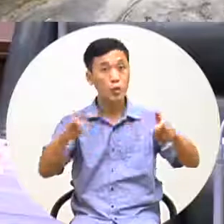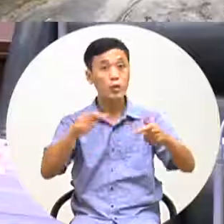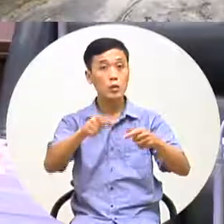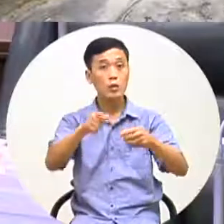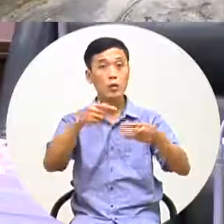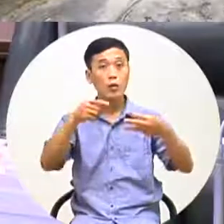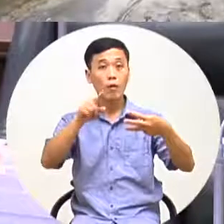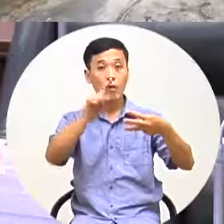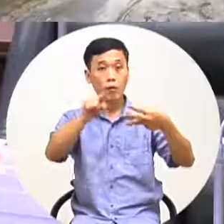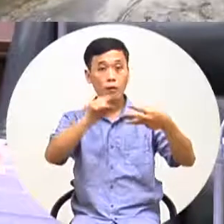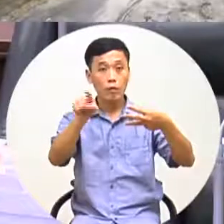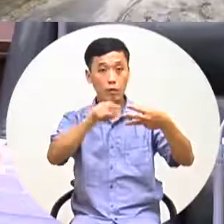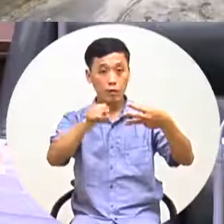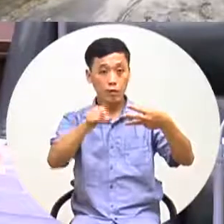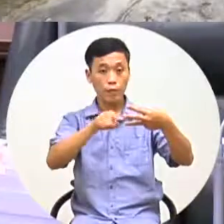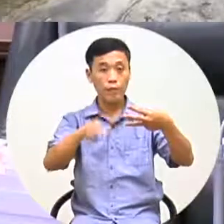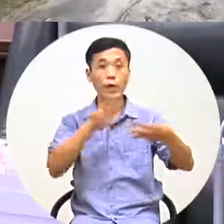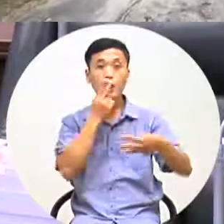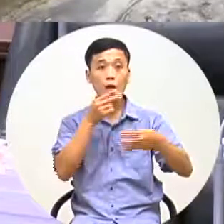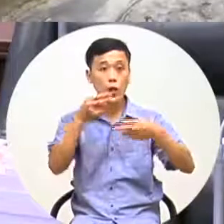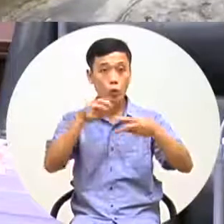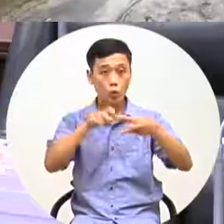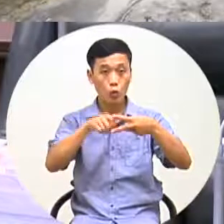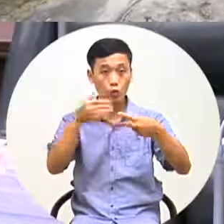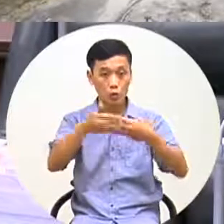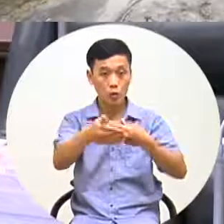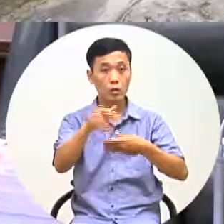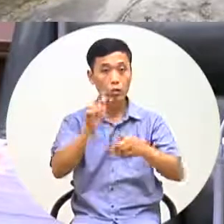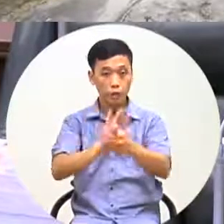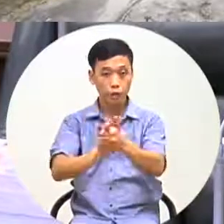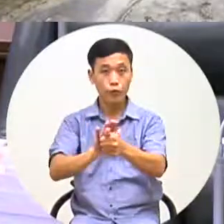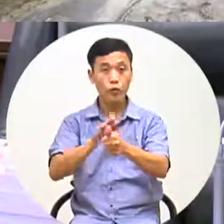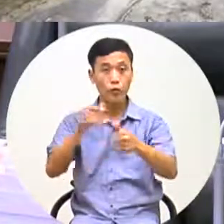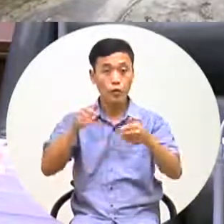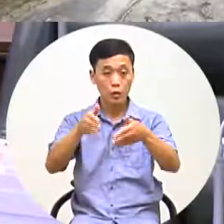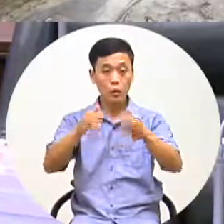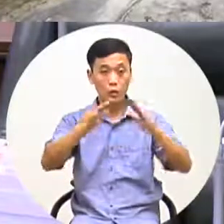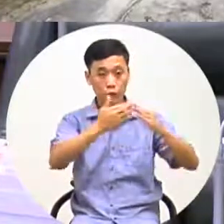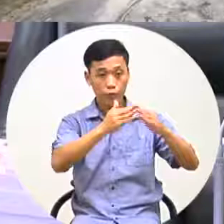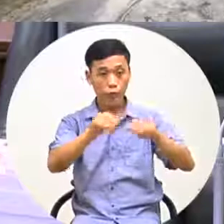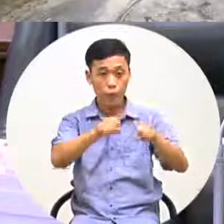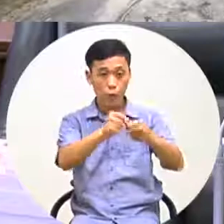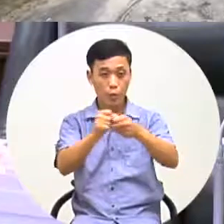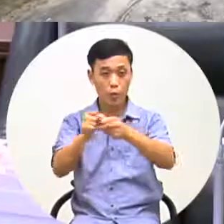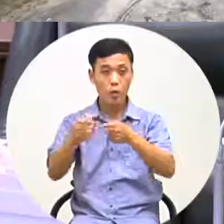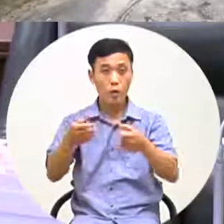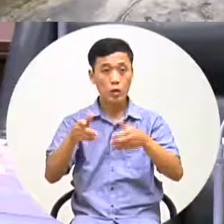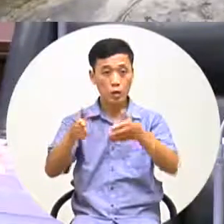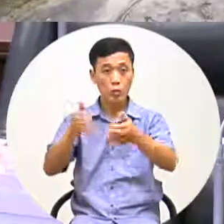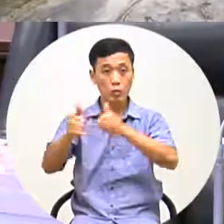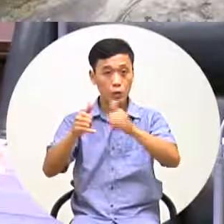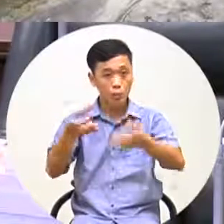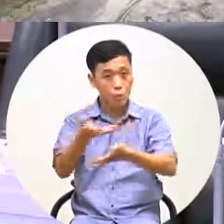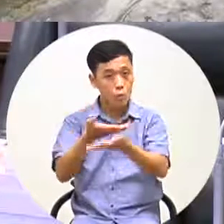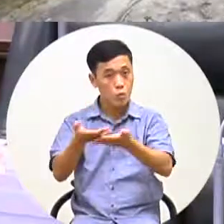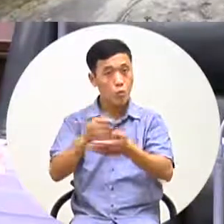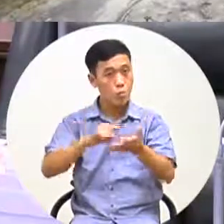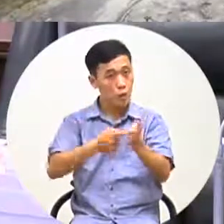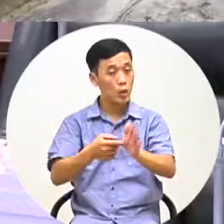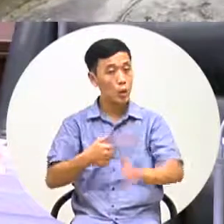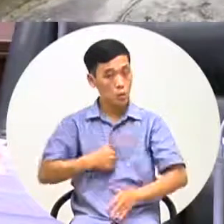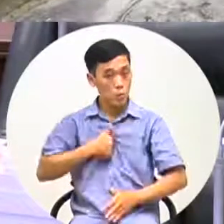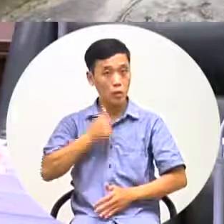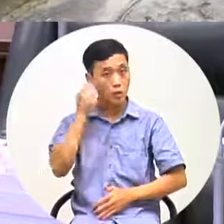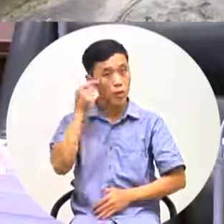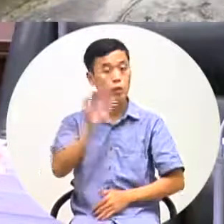整个服务的过程中或做零损的一些协调之中，他们展现他们的诚意。可是这一条和边